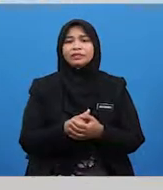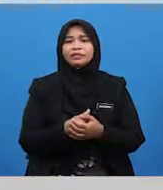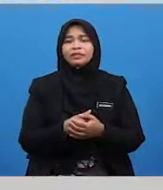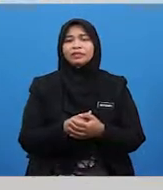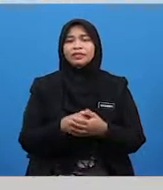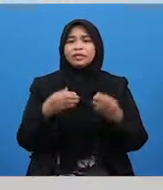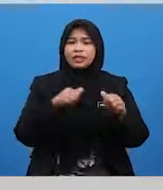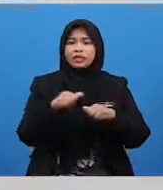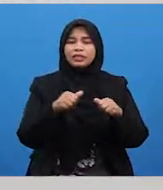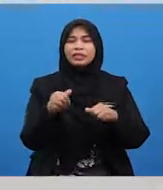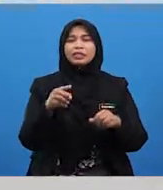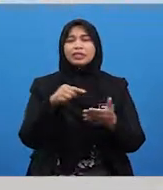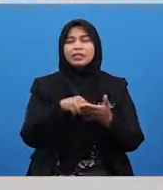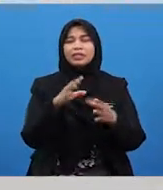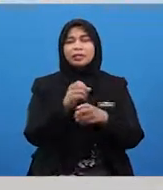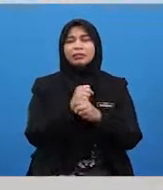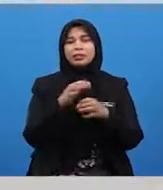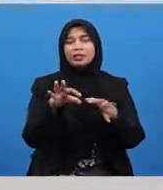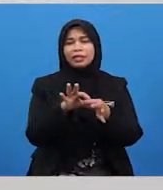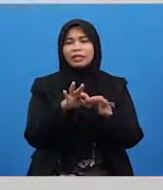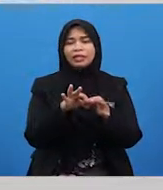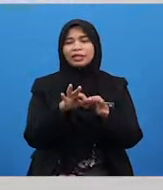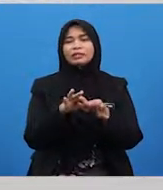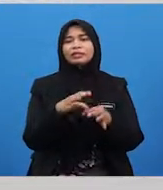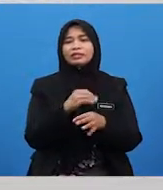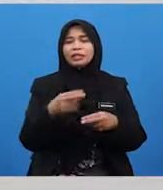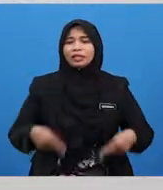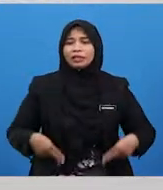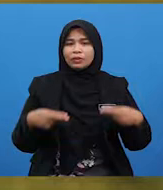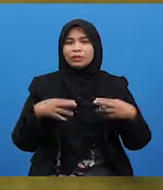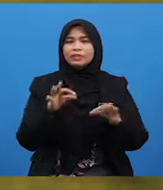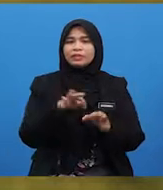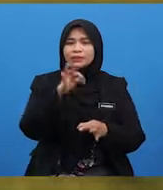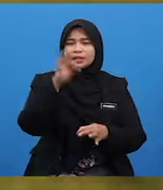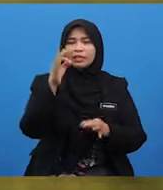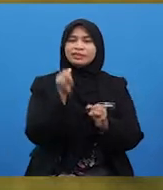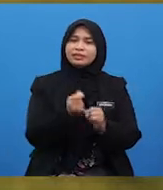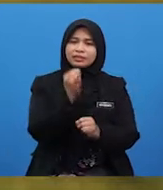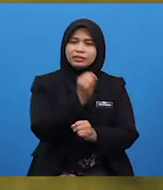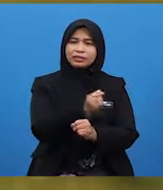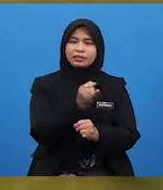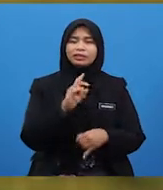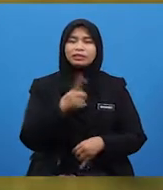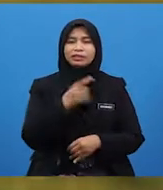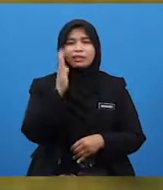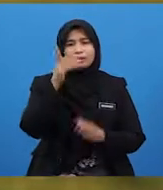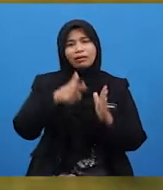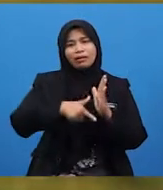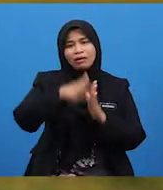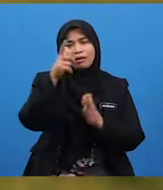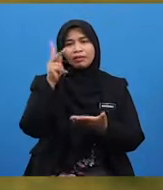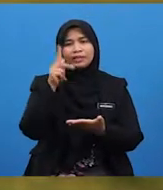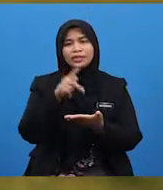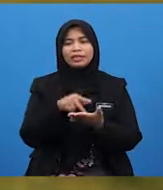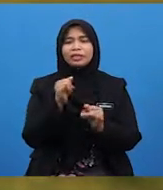dapat mengeratkan dan menghidupkan lagi semangat kejiranan. Kita akan lebih mengenali jiran